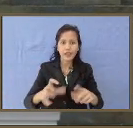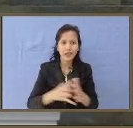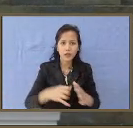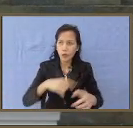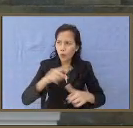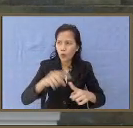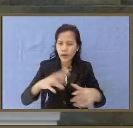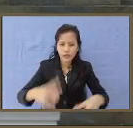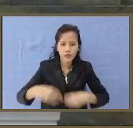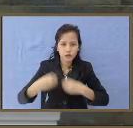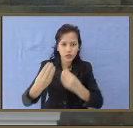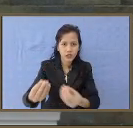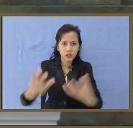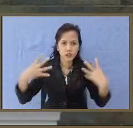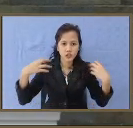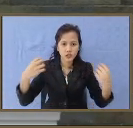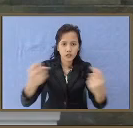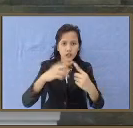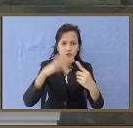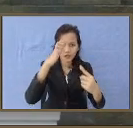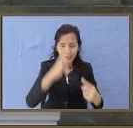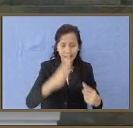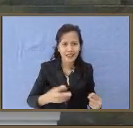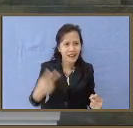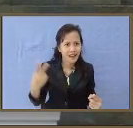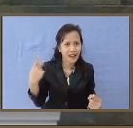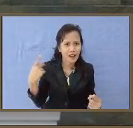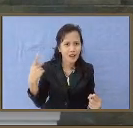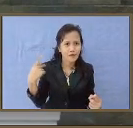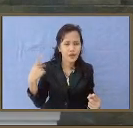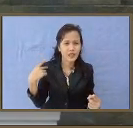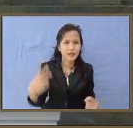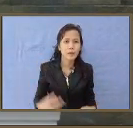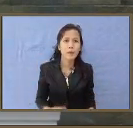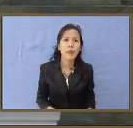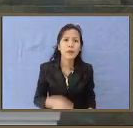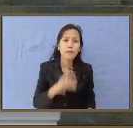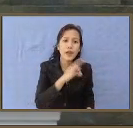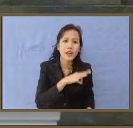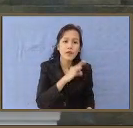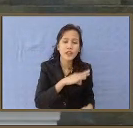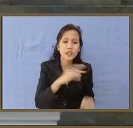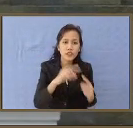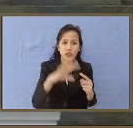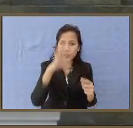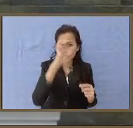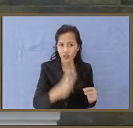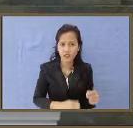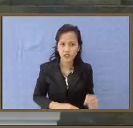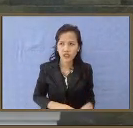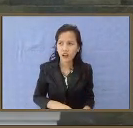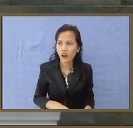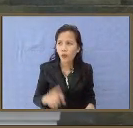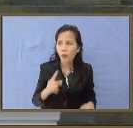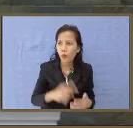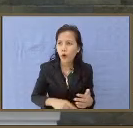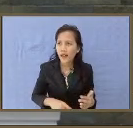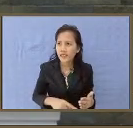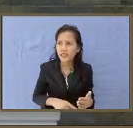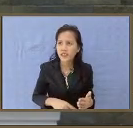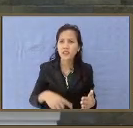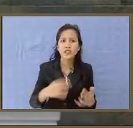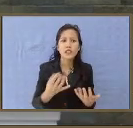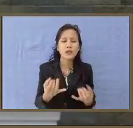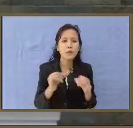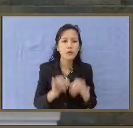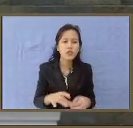Anong kwenta ng lakas mo kung hindi mo rin lang naman napakinabangan? Anong kwenta ng yaman mong yan, ng pera mong yan, ng lahat